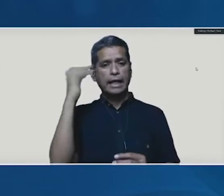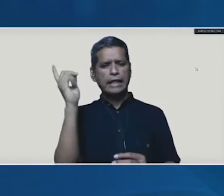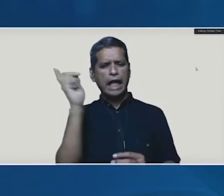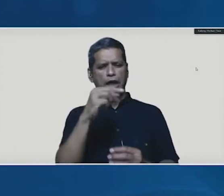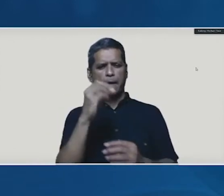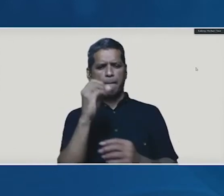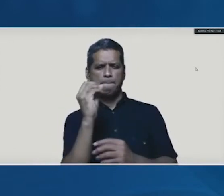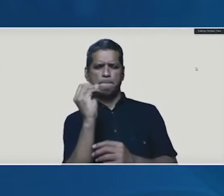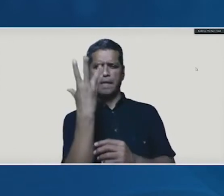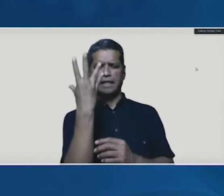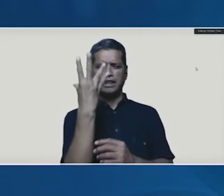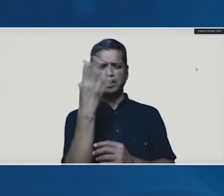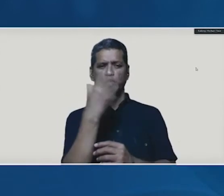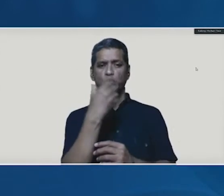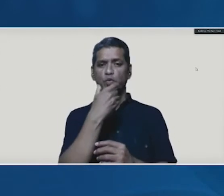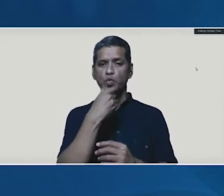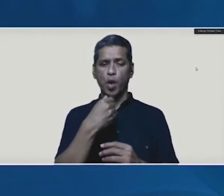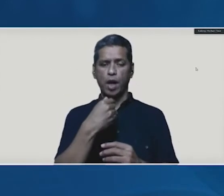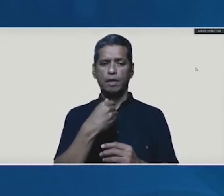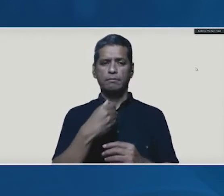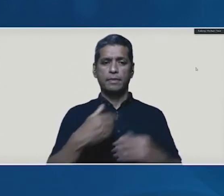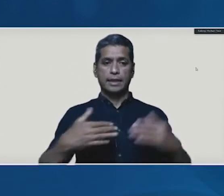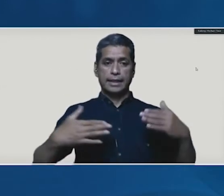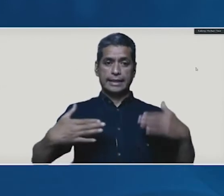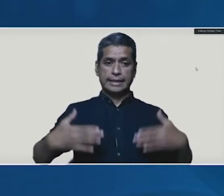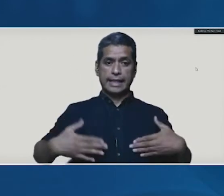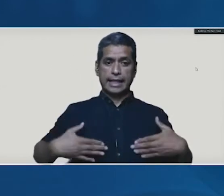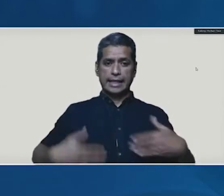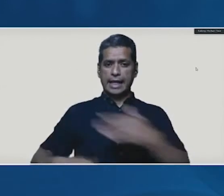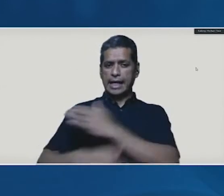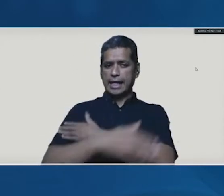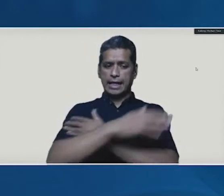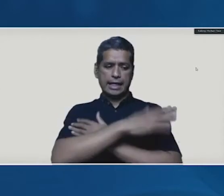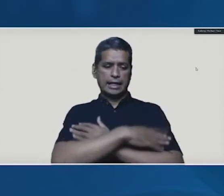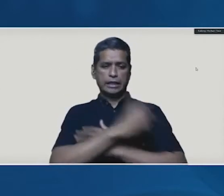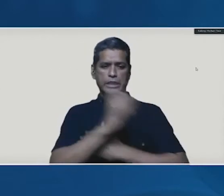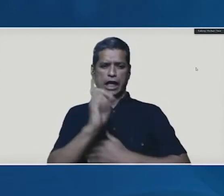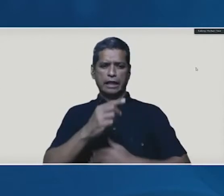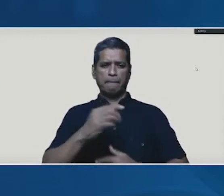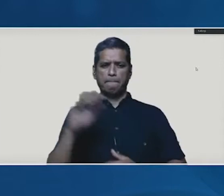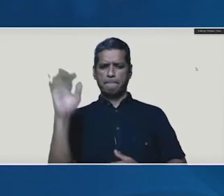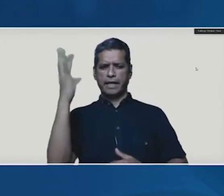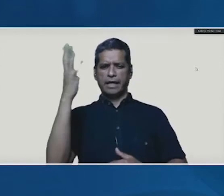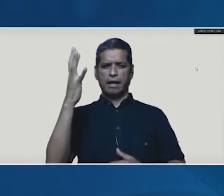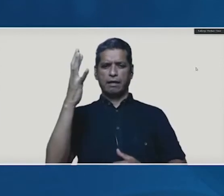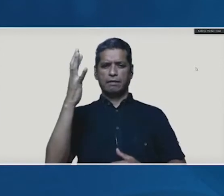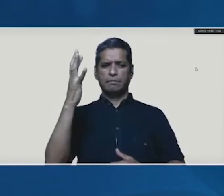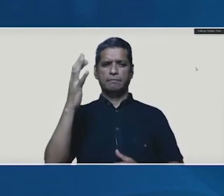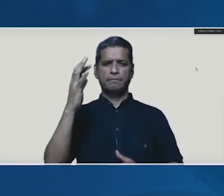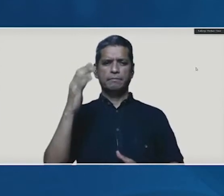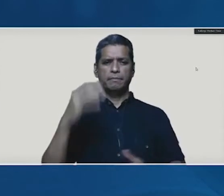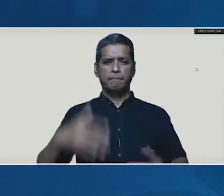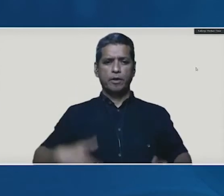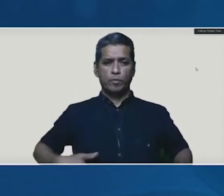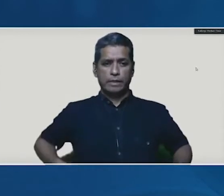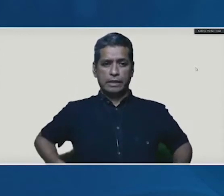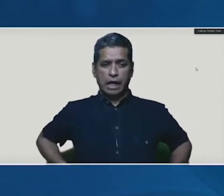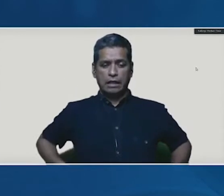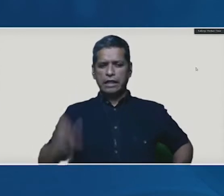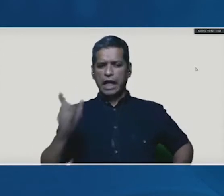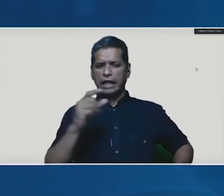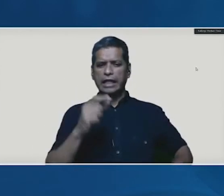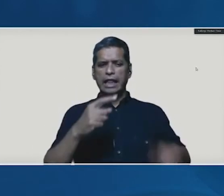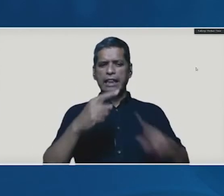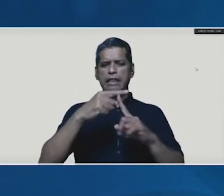dan lengannya dari perak perut dari pinggang dan pinggangnya dari tembaga sedang pahanya dari emas dengan